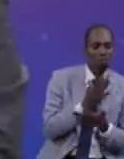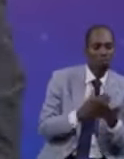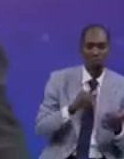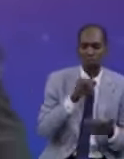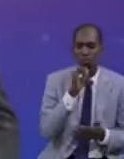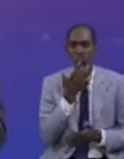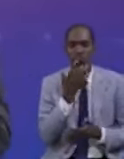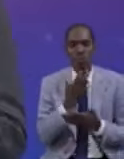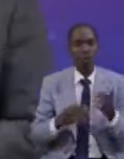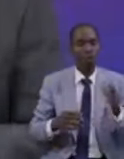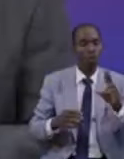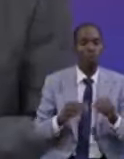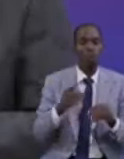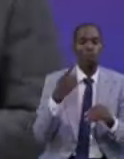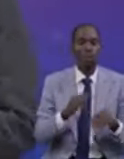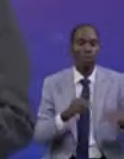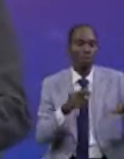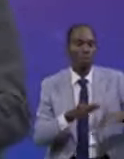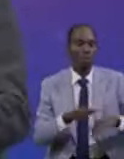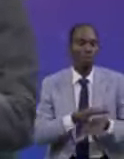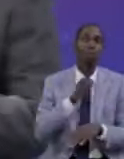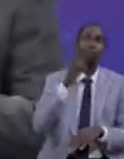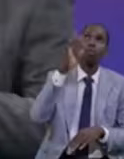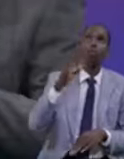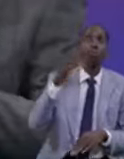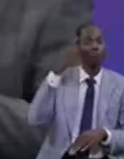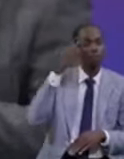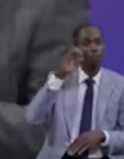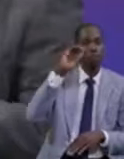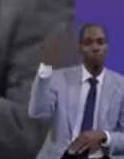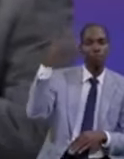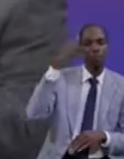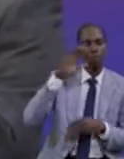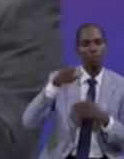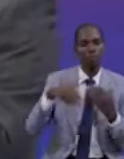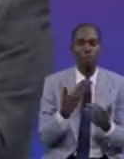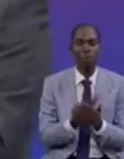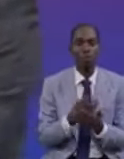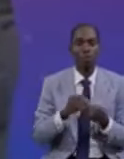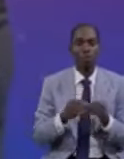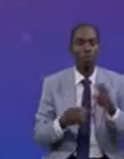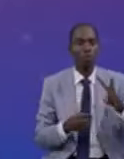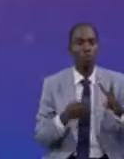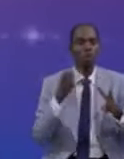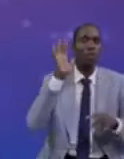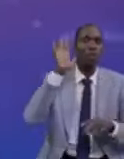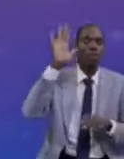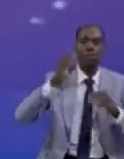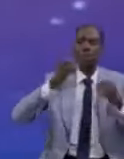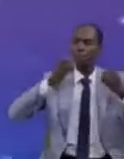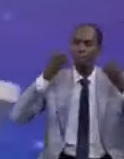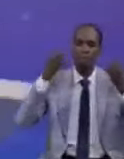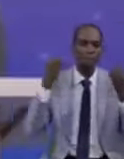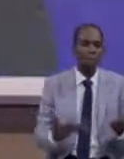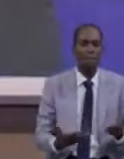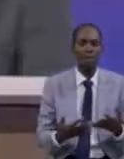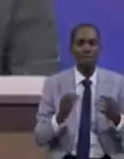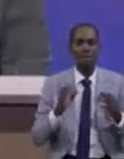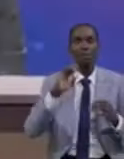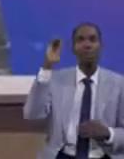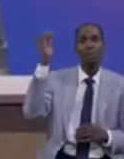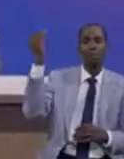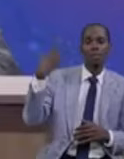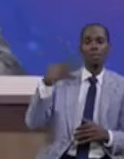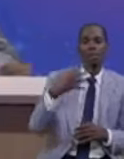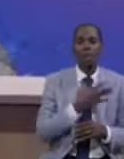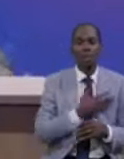tous 2e point ces multiples grâce et bonté pour les affliger